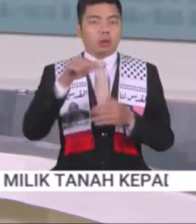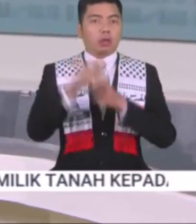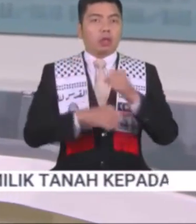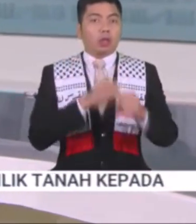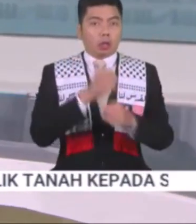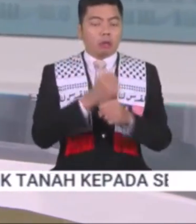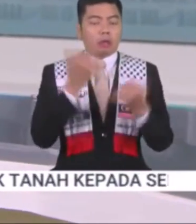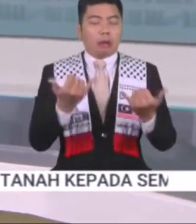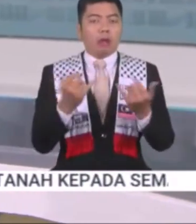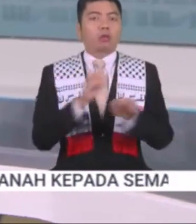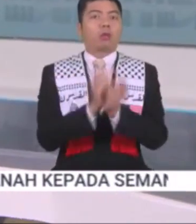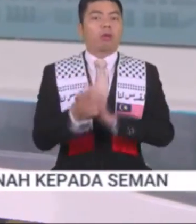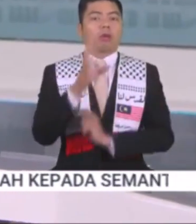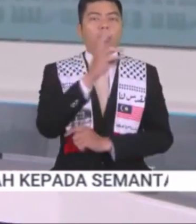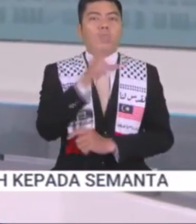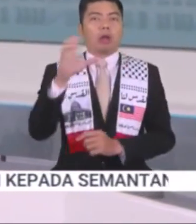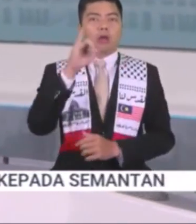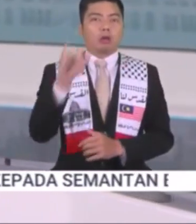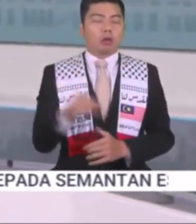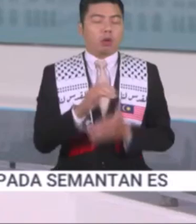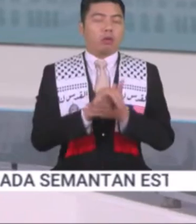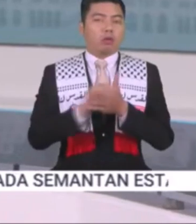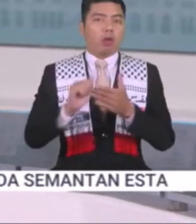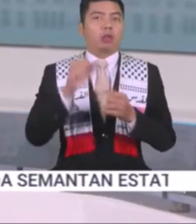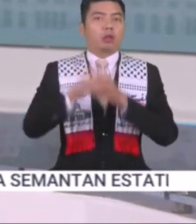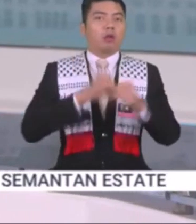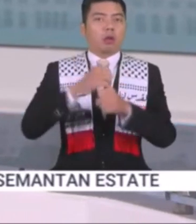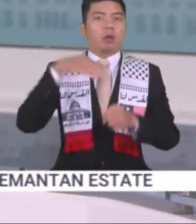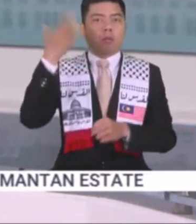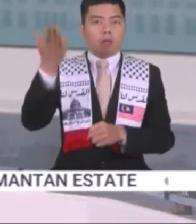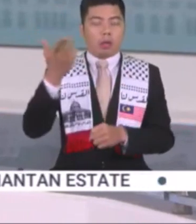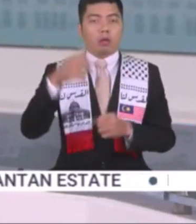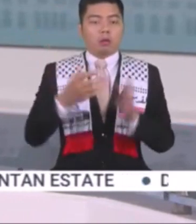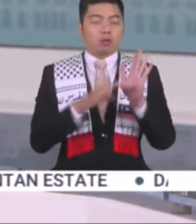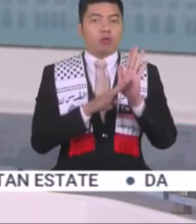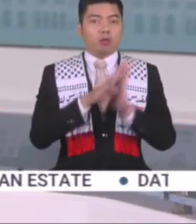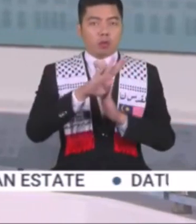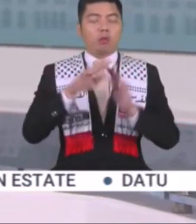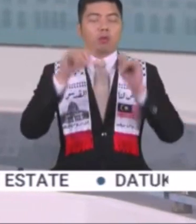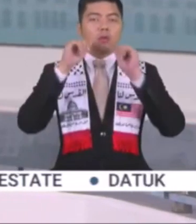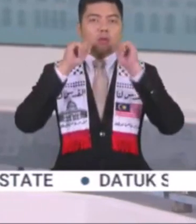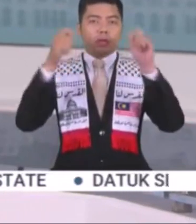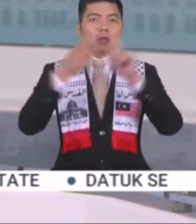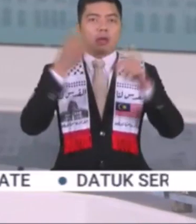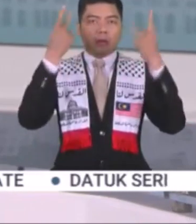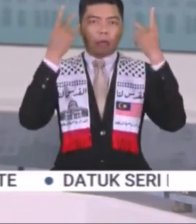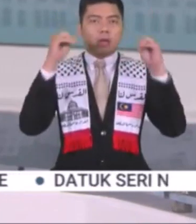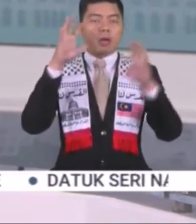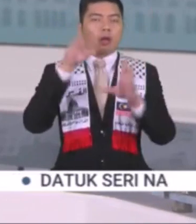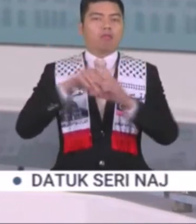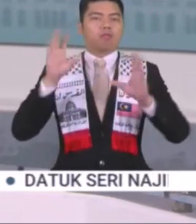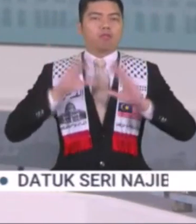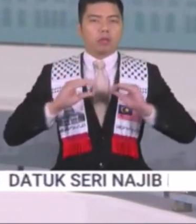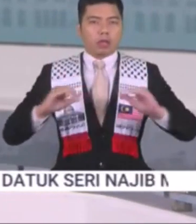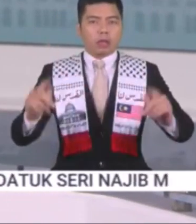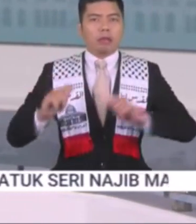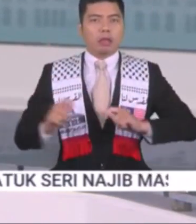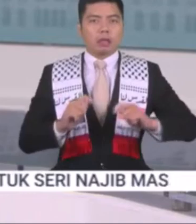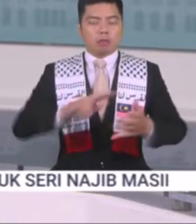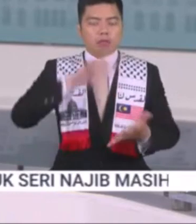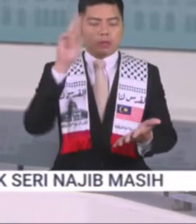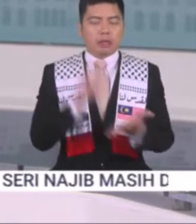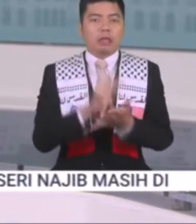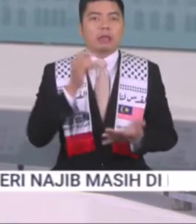kepada RM600 juta tahun depan. Kenaikan itu diumumkan Perdana Menteri semasa mempengerusikan mesyuarat Majlis Tindakan